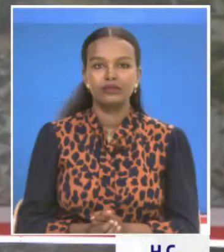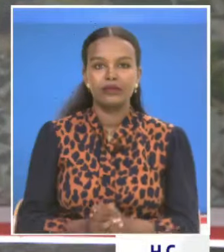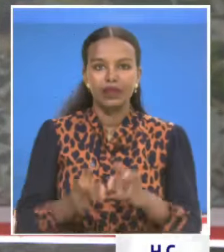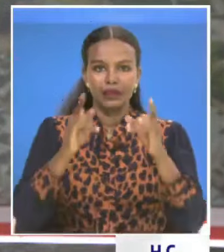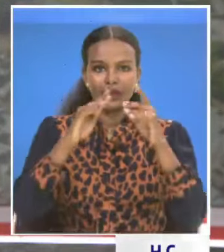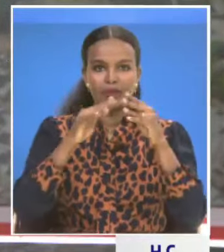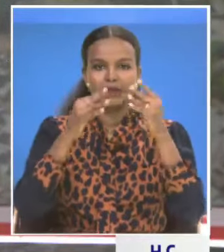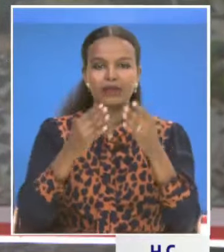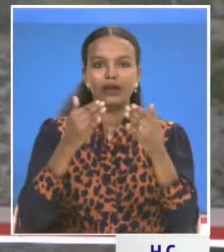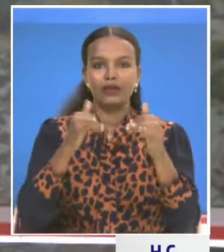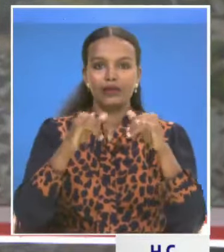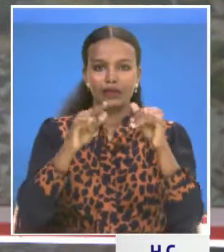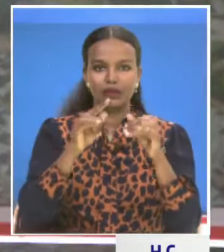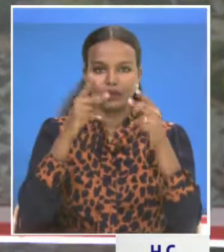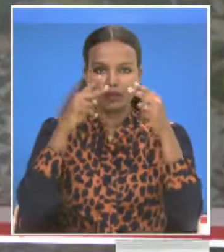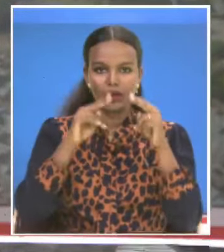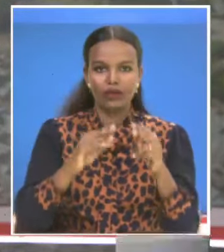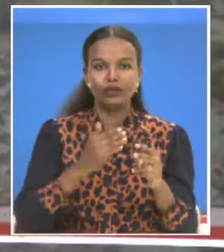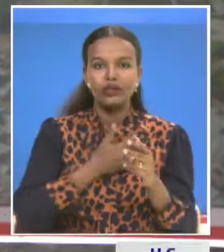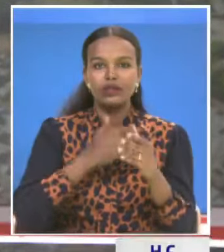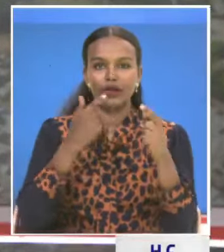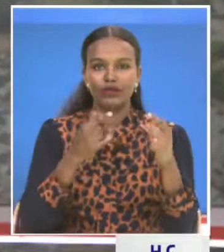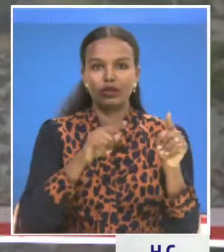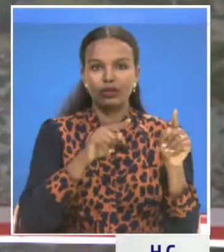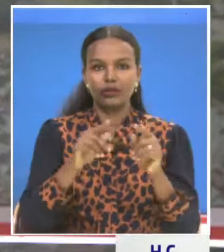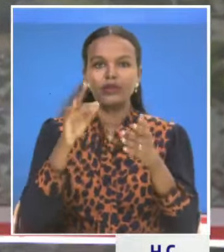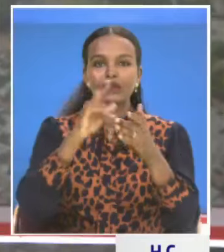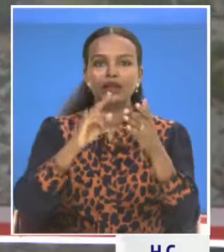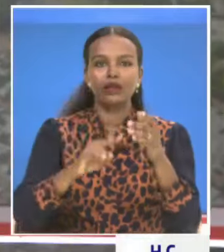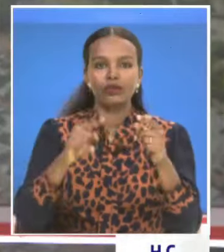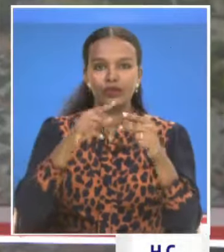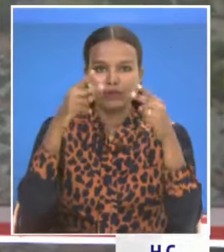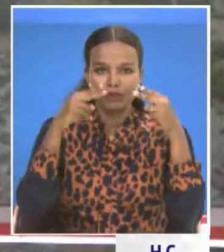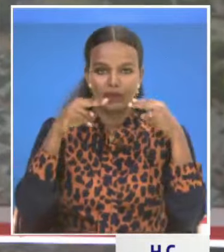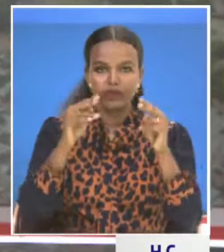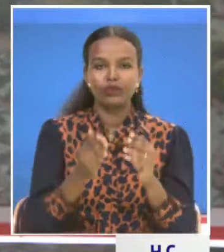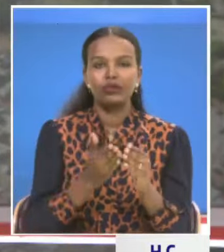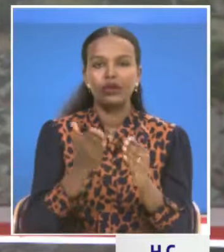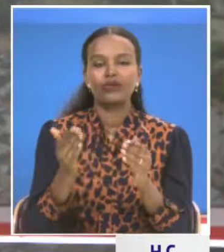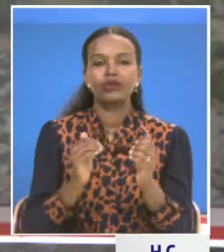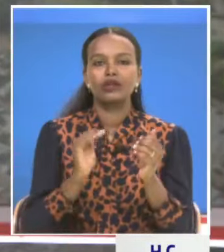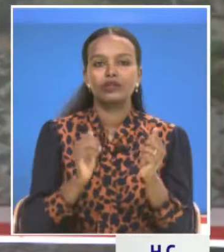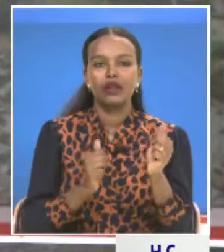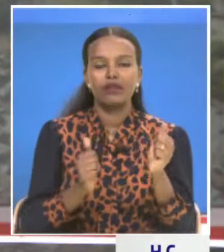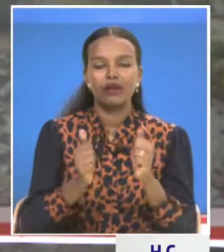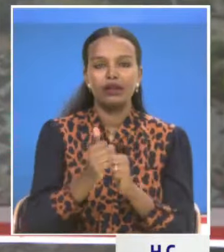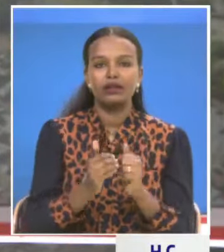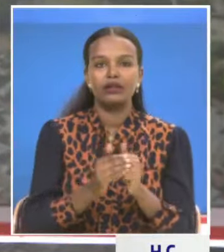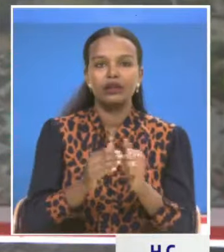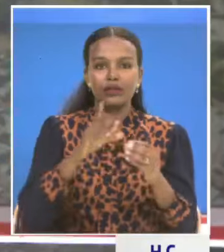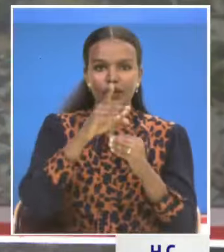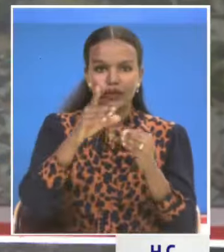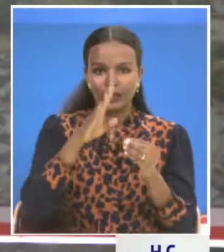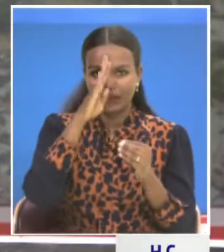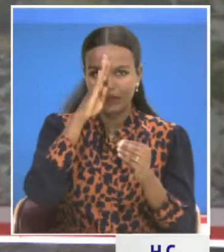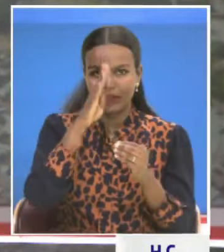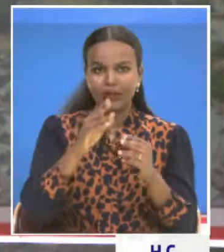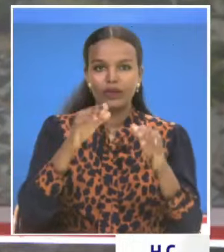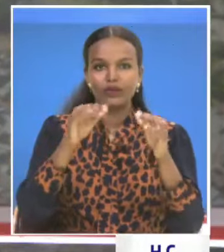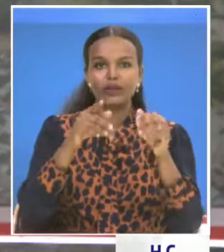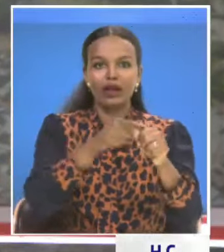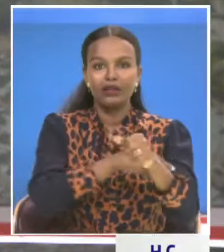ዜና መጽሔታችን አሁንም እንደቀጠለ ነው ተመልካቾቻችን። አሁን ደግሞ በትንታኔ ወደምንመለከታቸው ጉዳዮቻችን እናልፋለን። በክልሉ የተፈጠረው